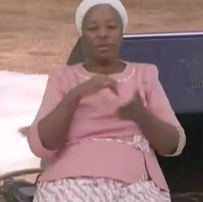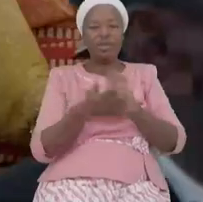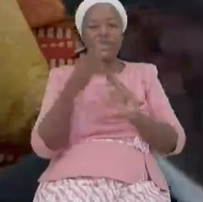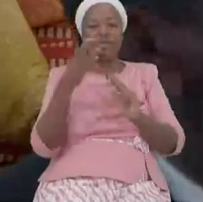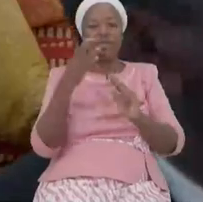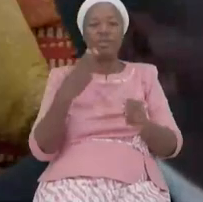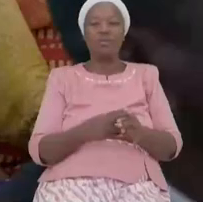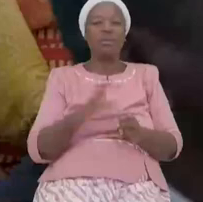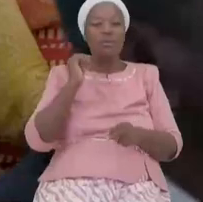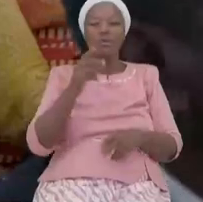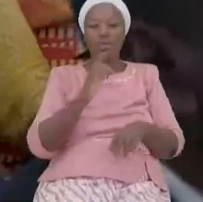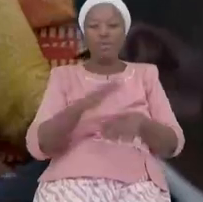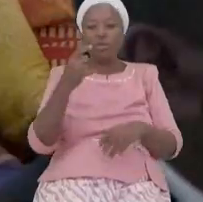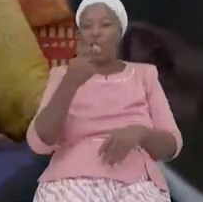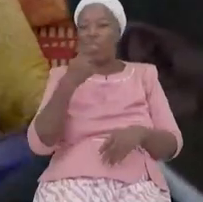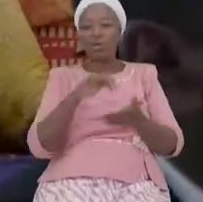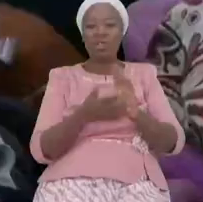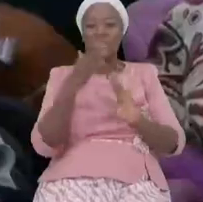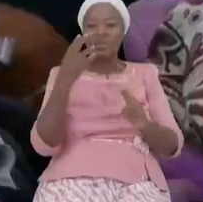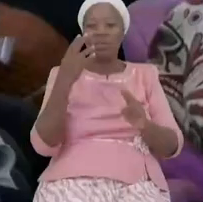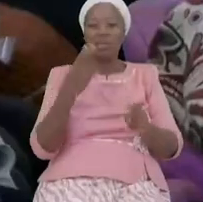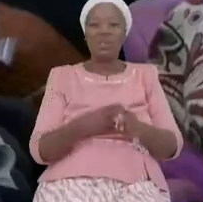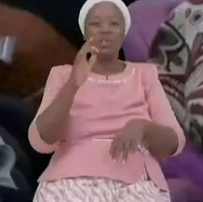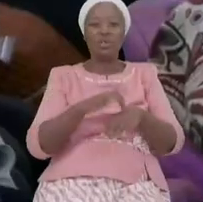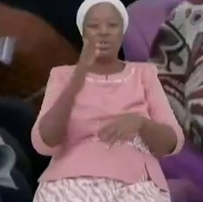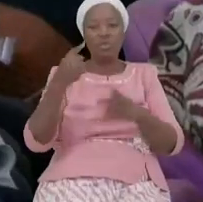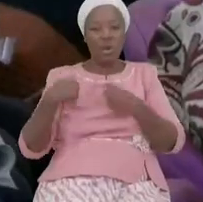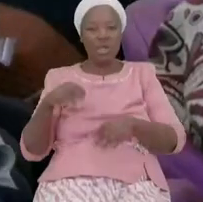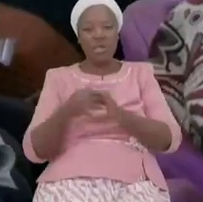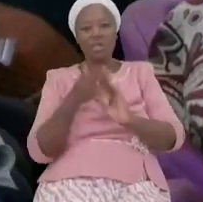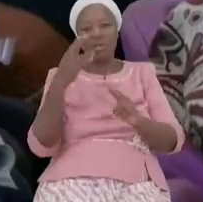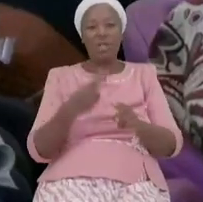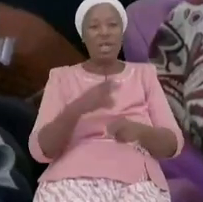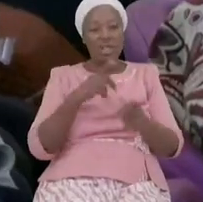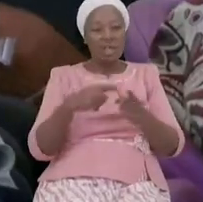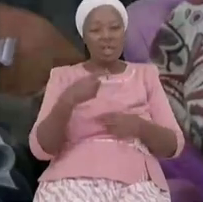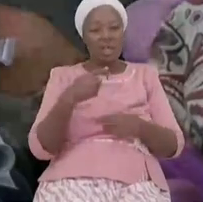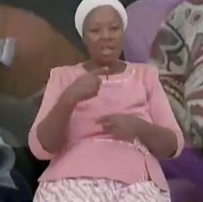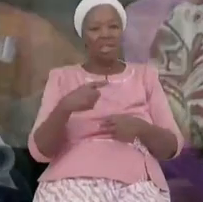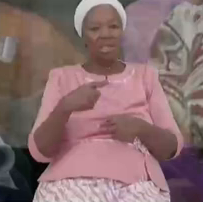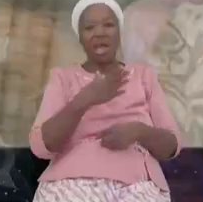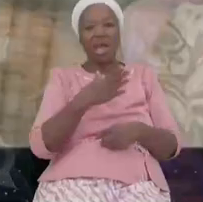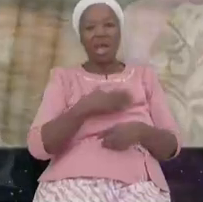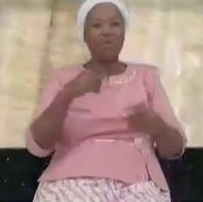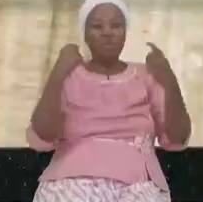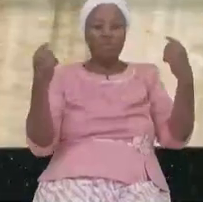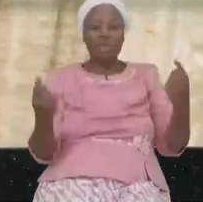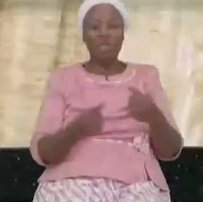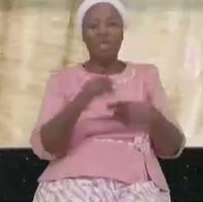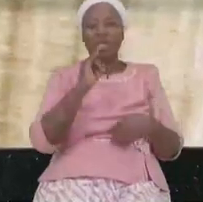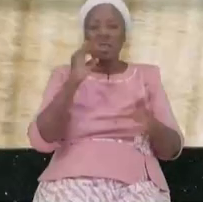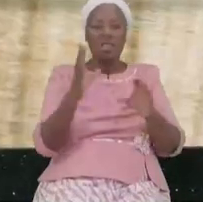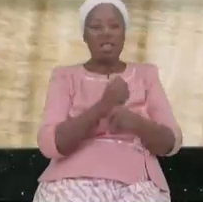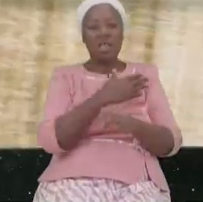toucher ta langue, il va toucher ton cœur. Et on dit, et ton iniquité est